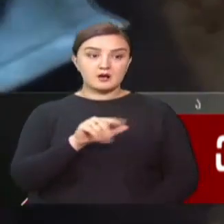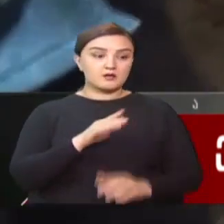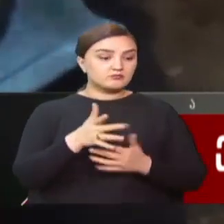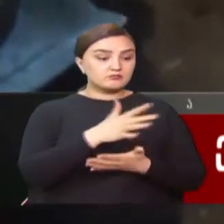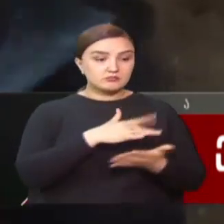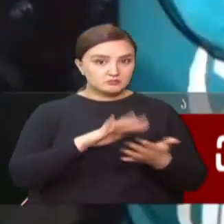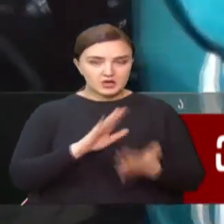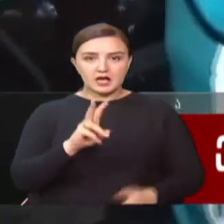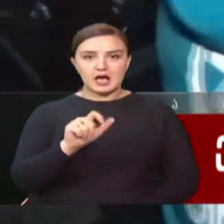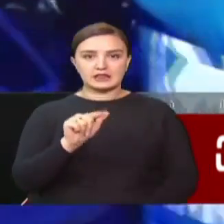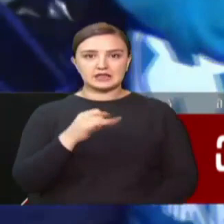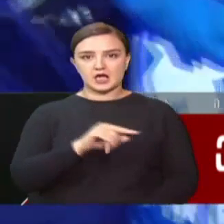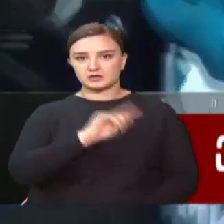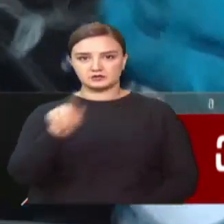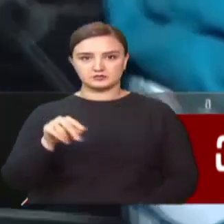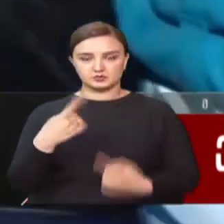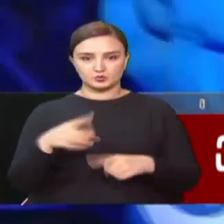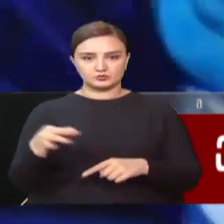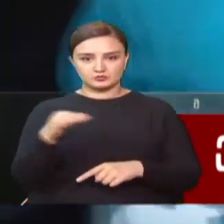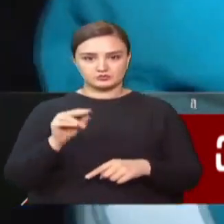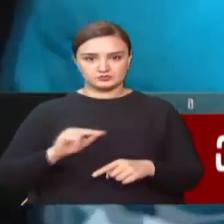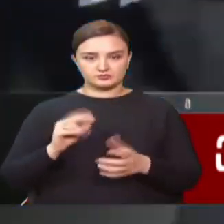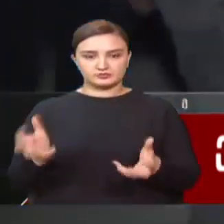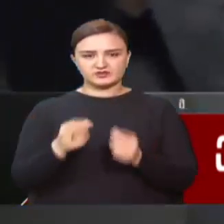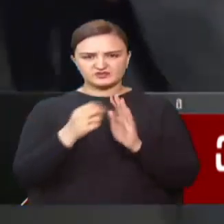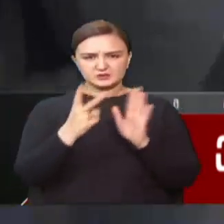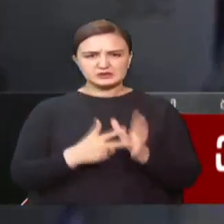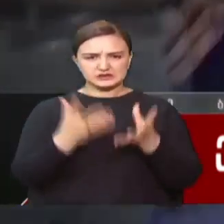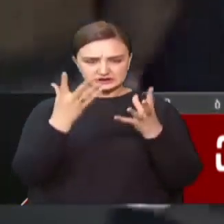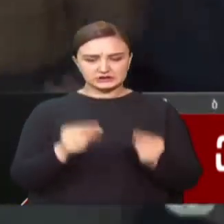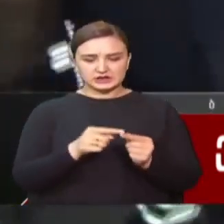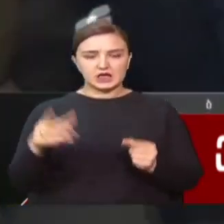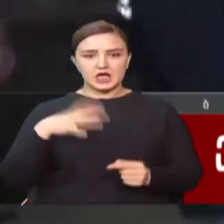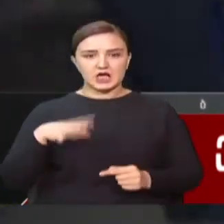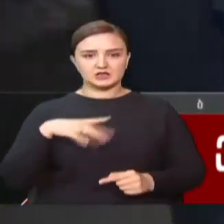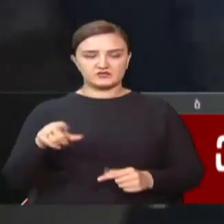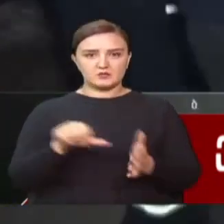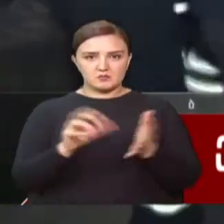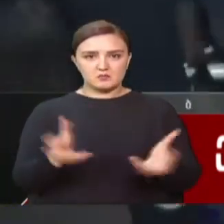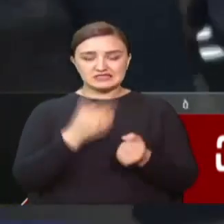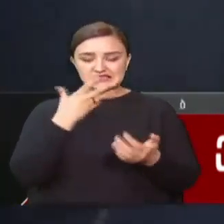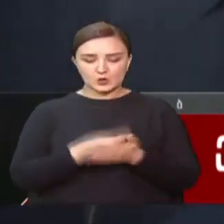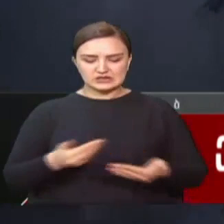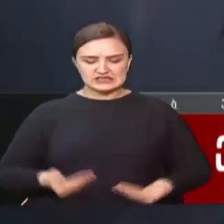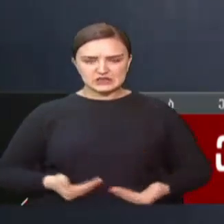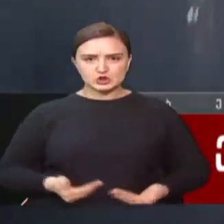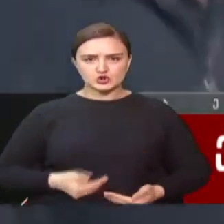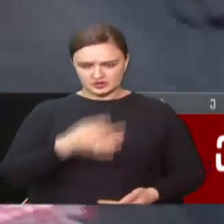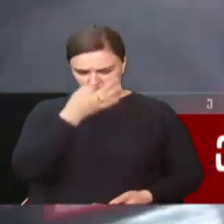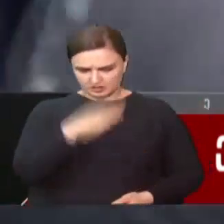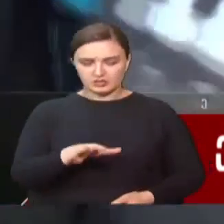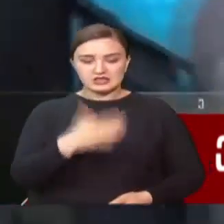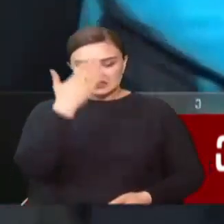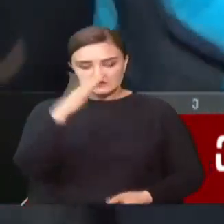პროვინციის ქალაქ ანტაქიაში განაგრძეს სამაშველო ოპერაცია. 18 დღის განმავლობაში ქართველი მაშველები საკუთარ სიცოცხლის ფასად სხვისი